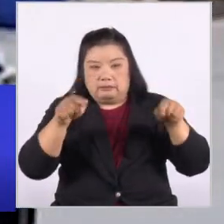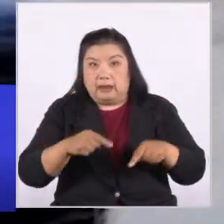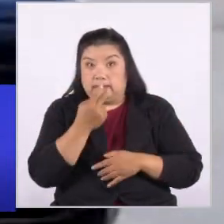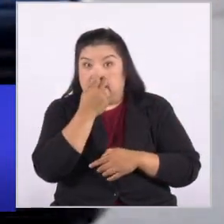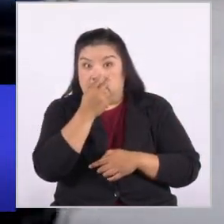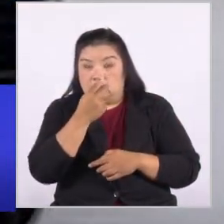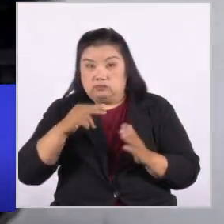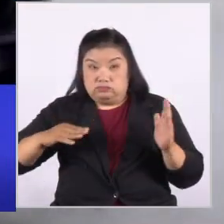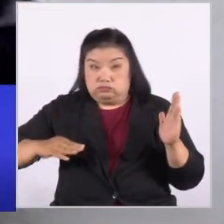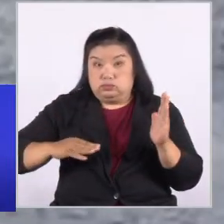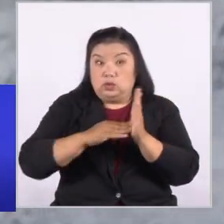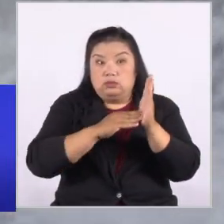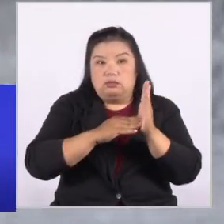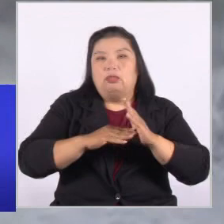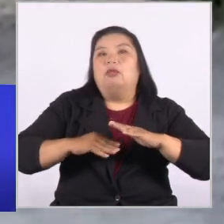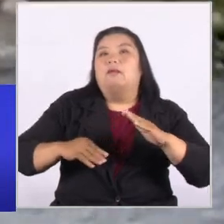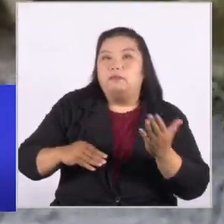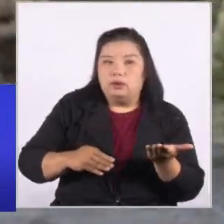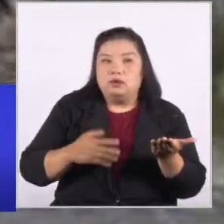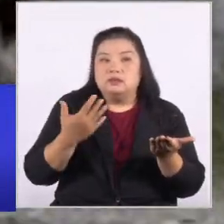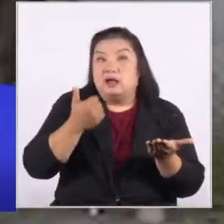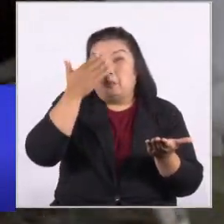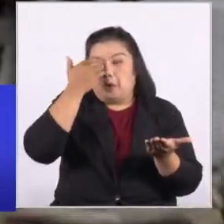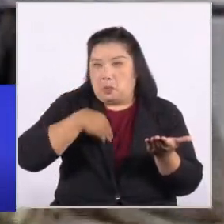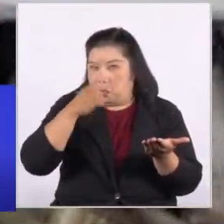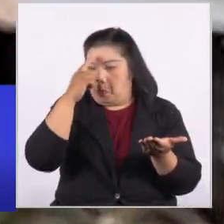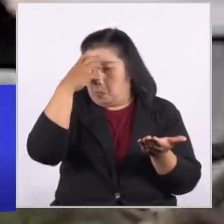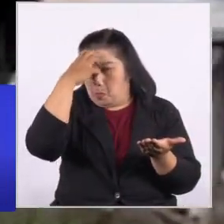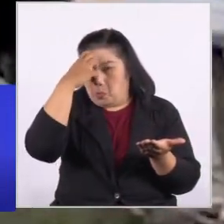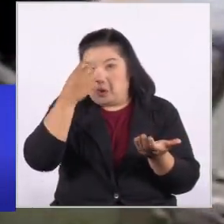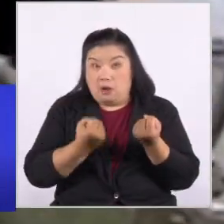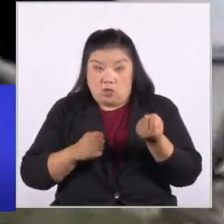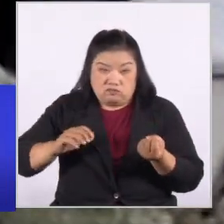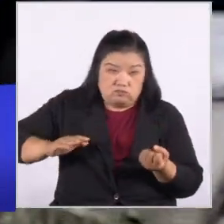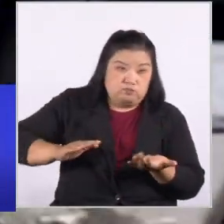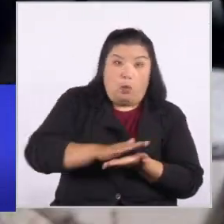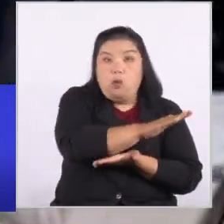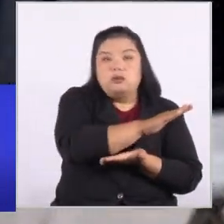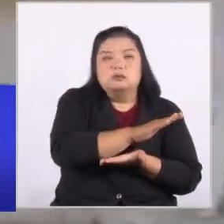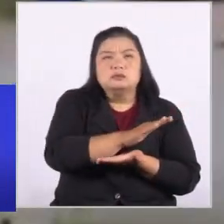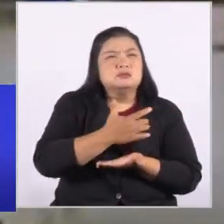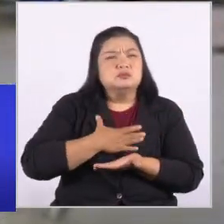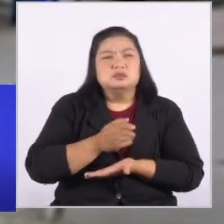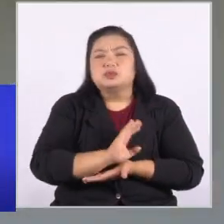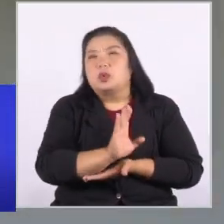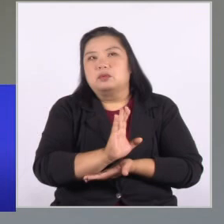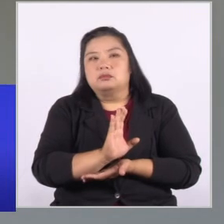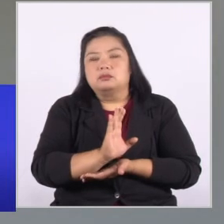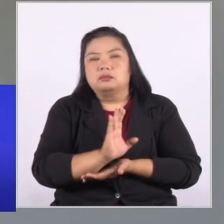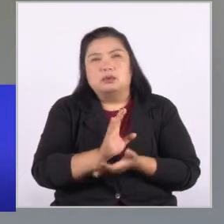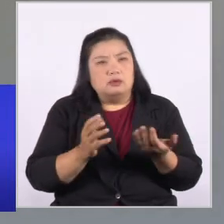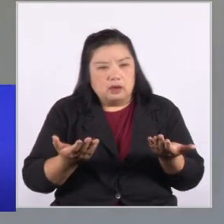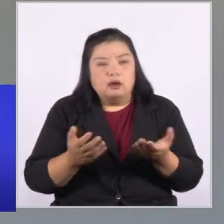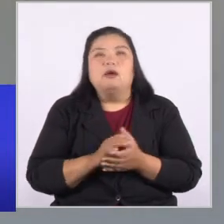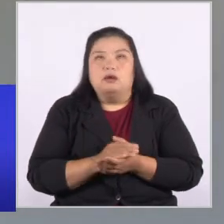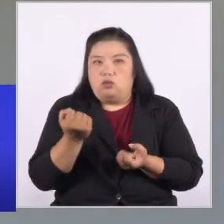ายล้มยังไม่หนำใจนะขับรถเหยียบป้ายไปอีกนี่อ้างว่าไม่ชอบพักนี้นี่เหตุการณ์นี้เป็นรถกระ